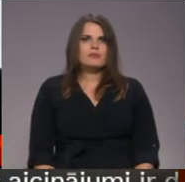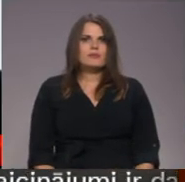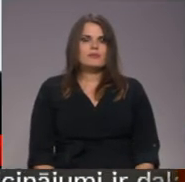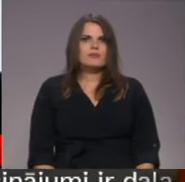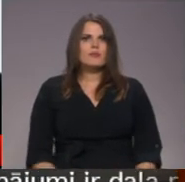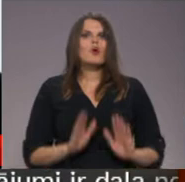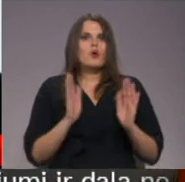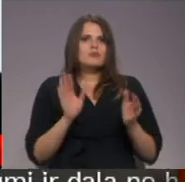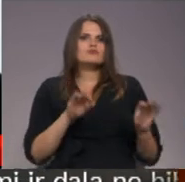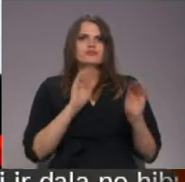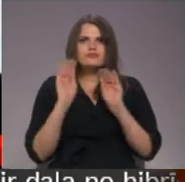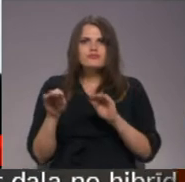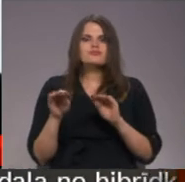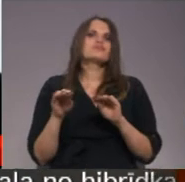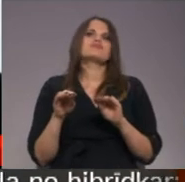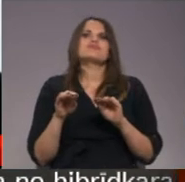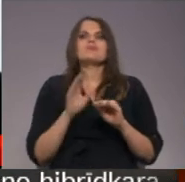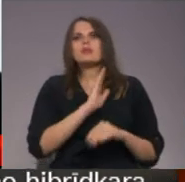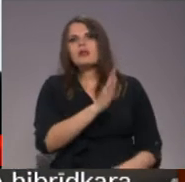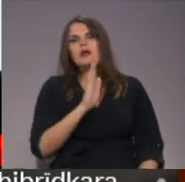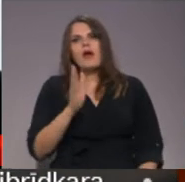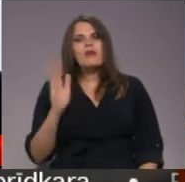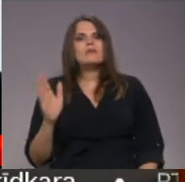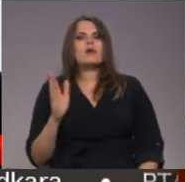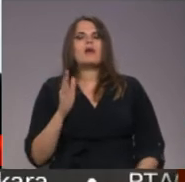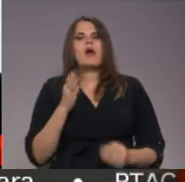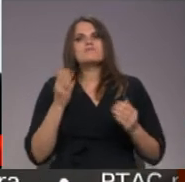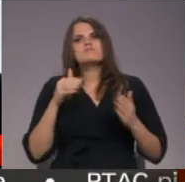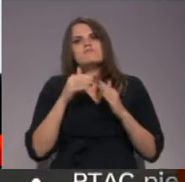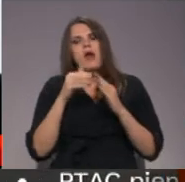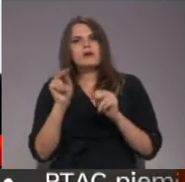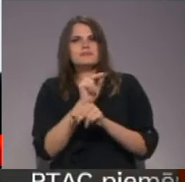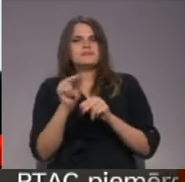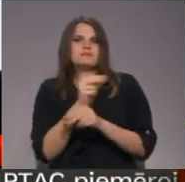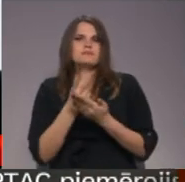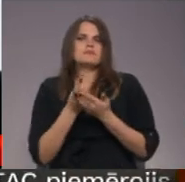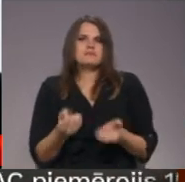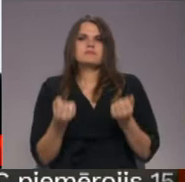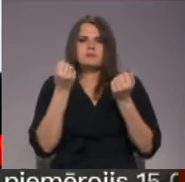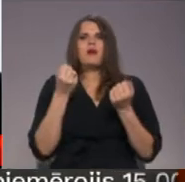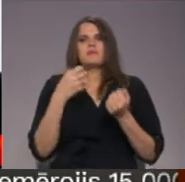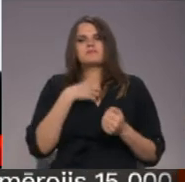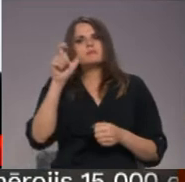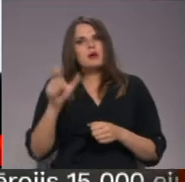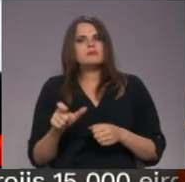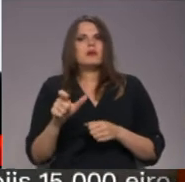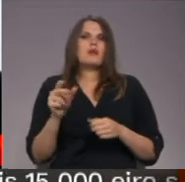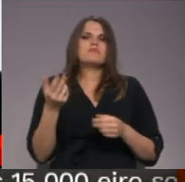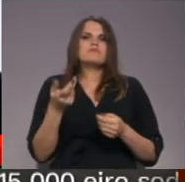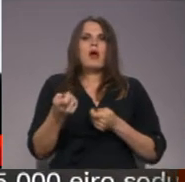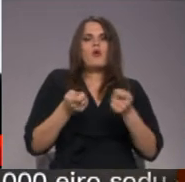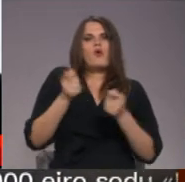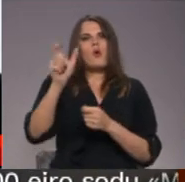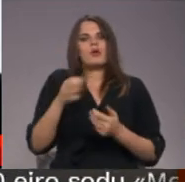Tiks ieviests katram paliatīvās aprūpes pacientam koordinators,